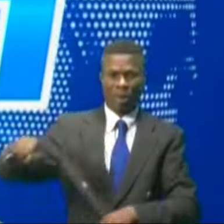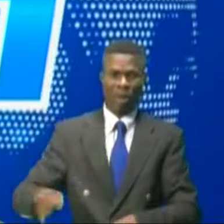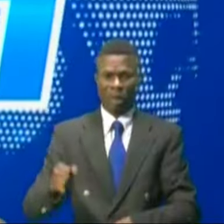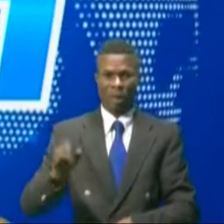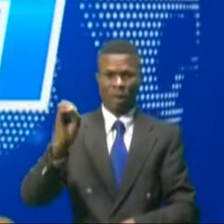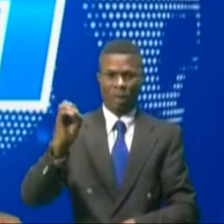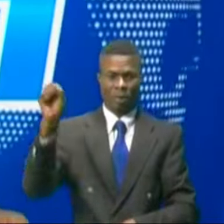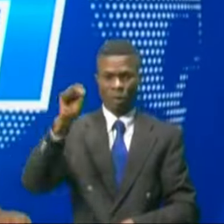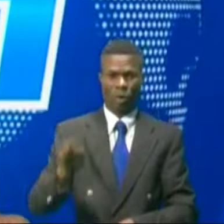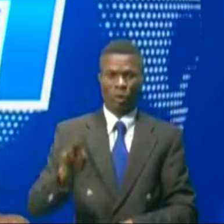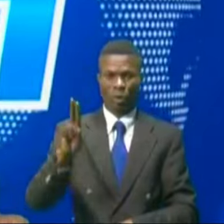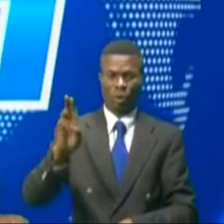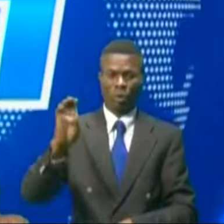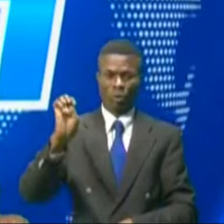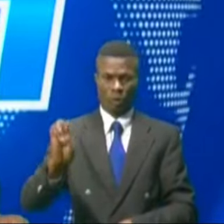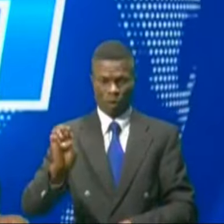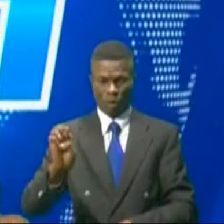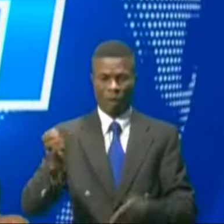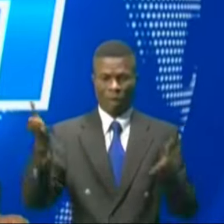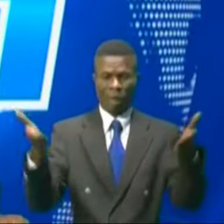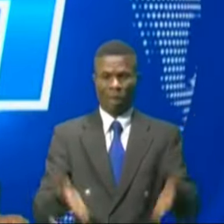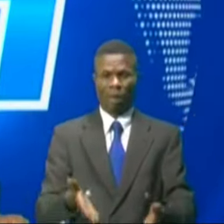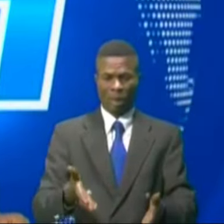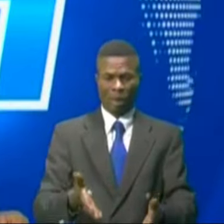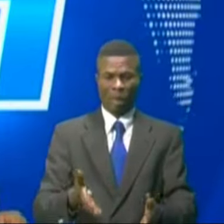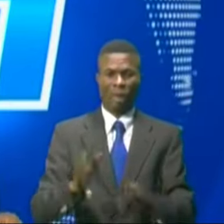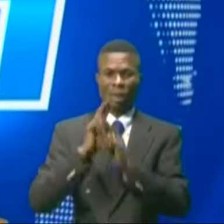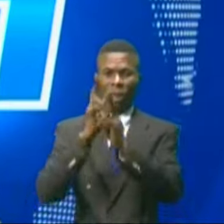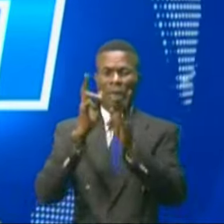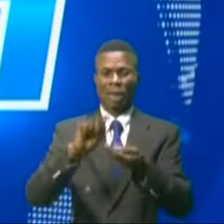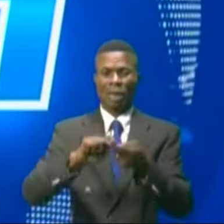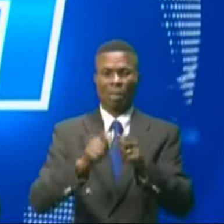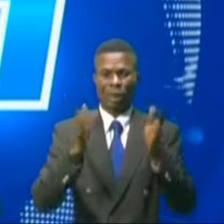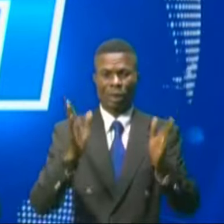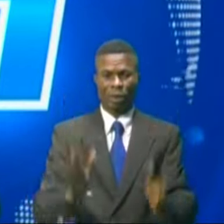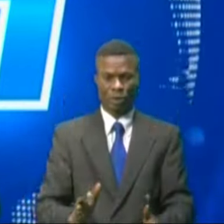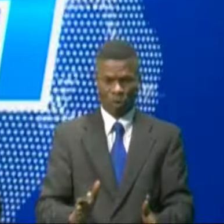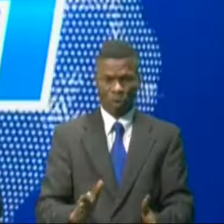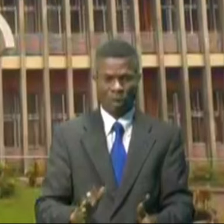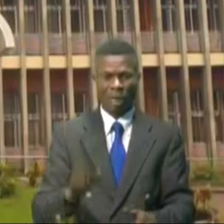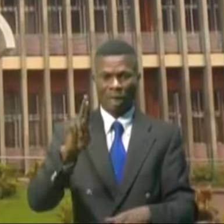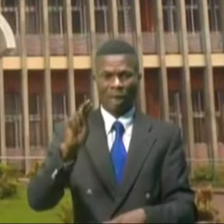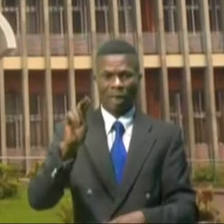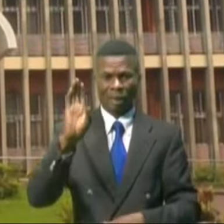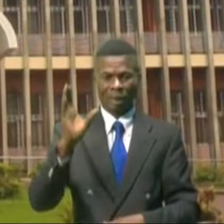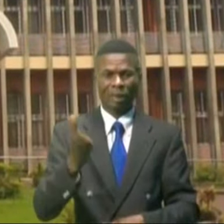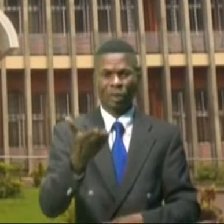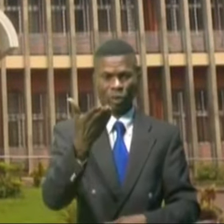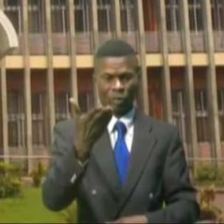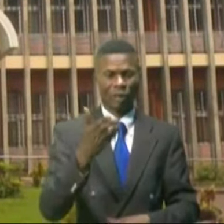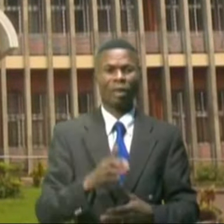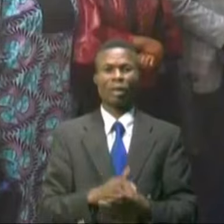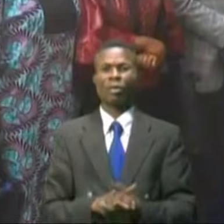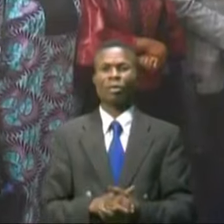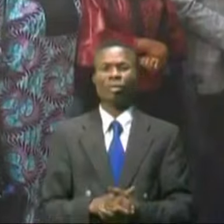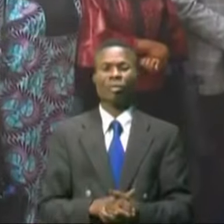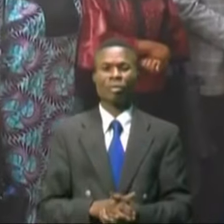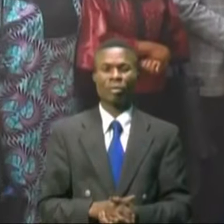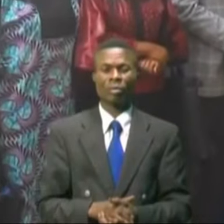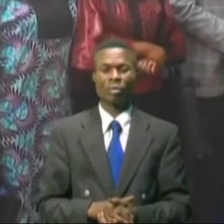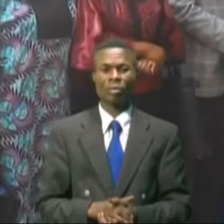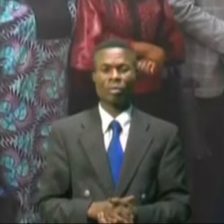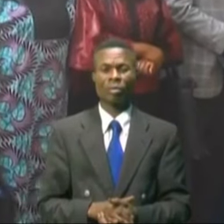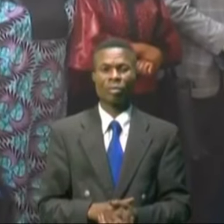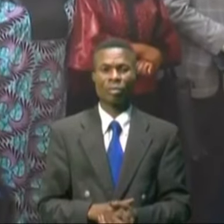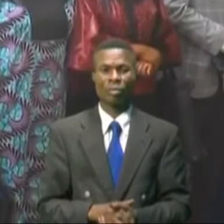Désiré Bapitane. C'était en présence de nos reporters Odépanda et Sirobolé. À l'enseignement des sciences